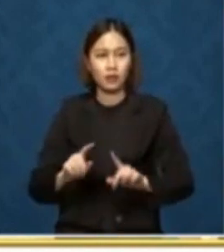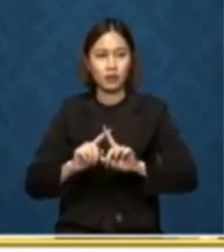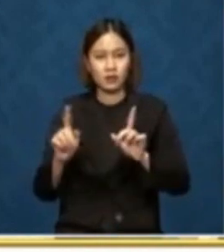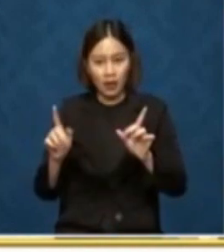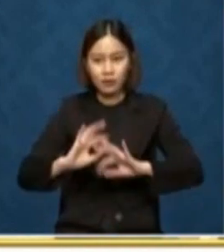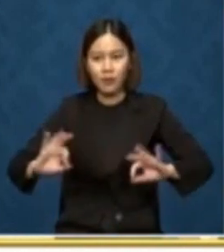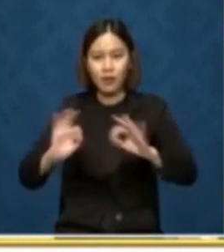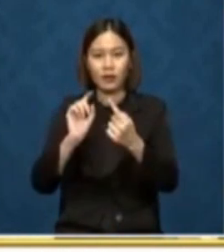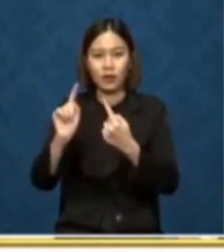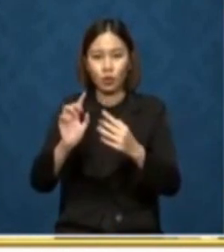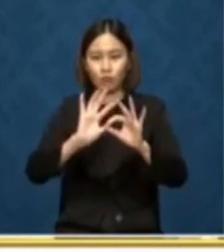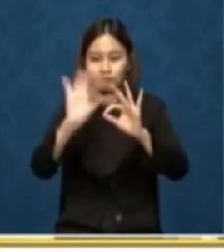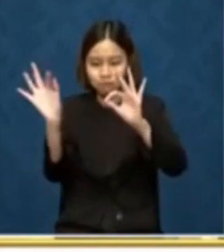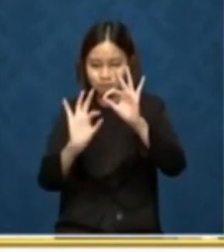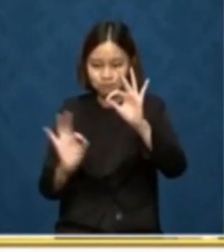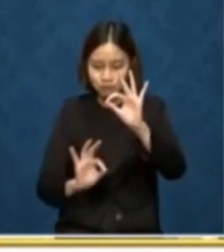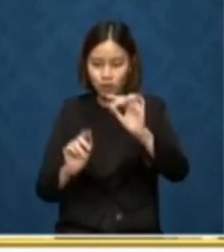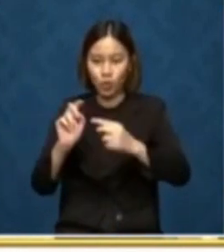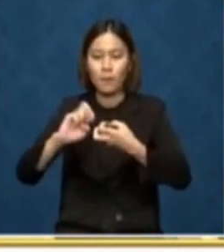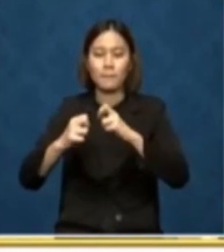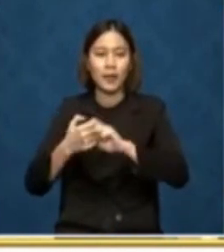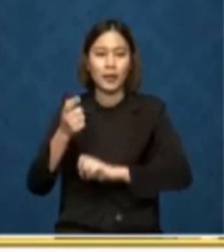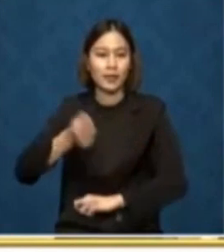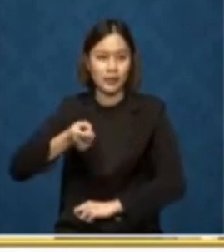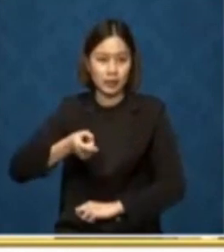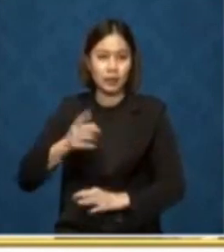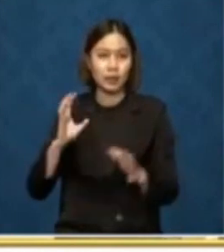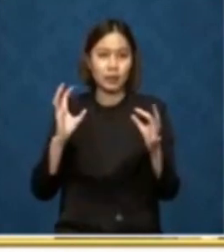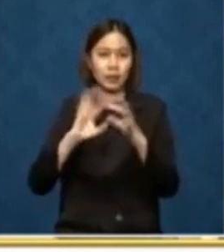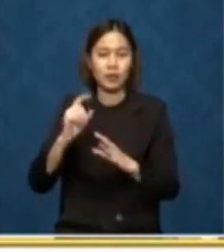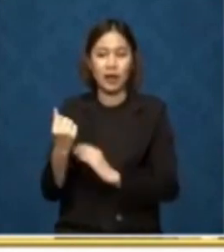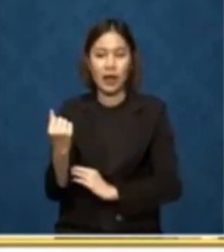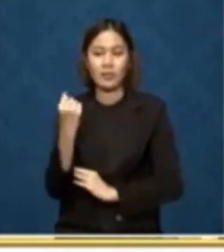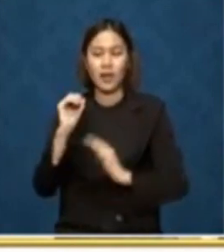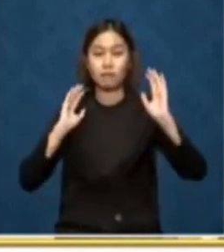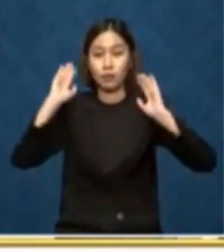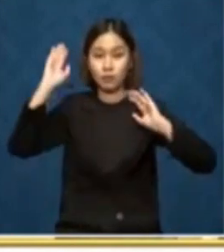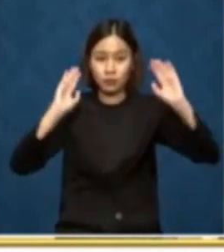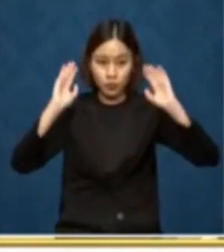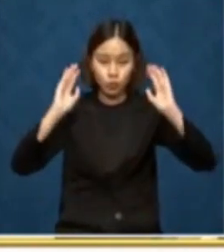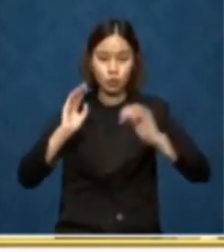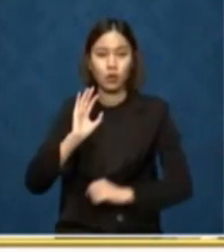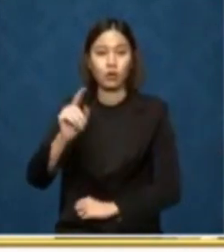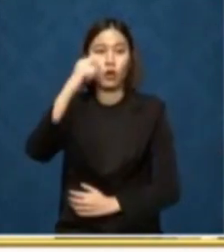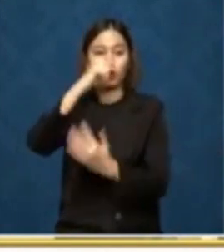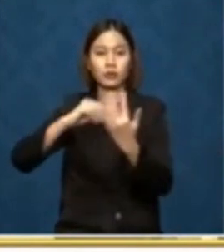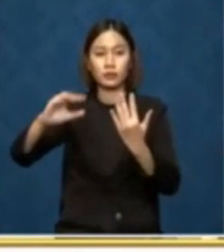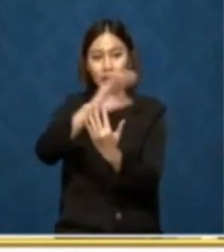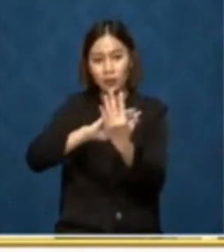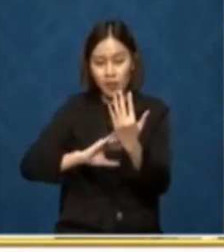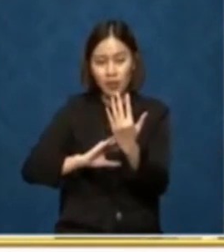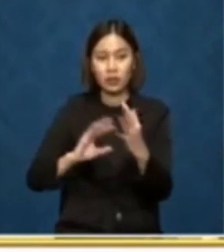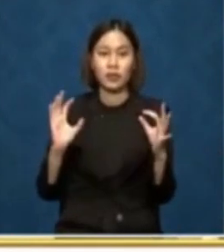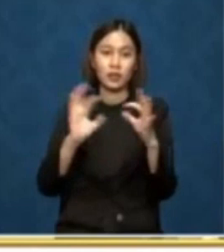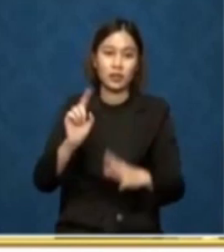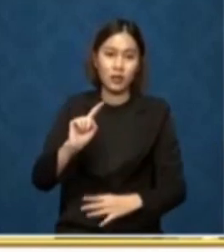แต่เรื่องทใหญ่กานั้ เปโยตัวเื้อหาสาระ แลตัปัหาเองอำนาจอธิปัตตายของประเทศไย